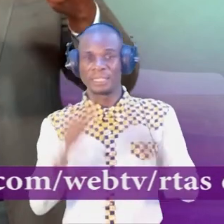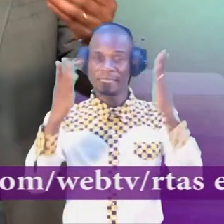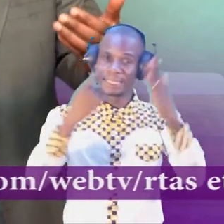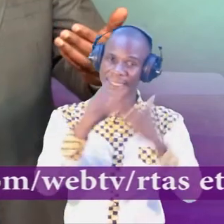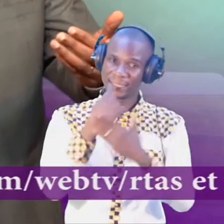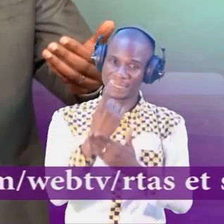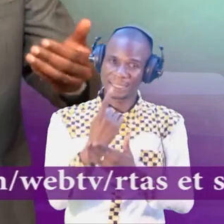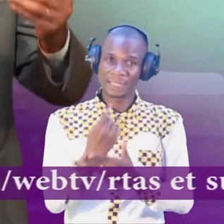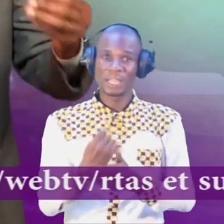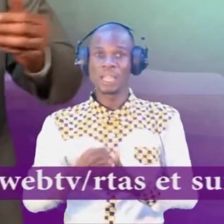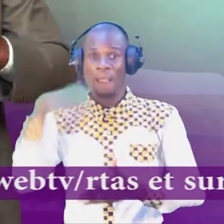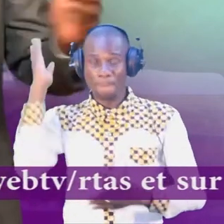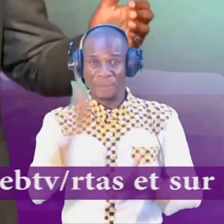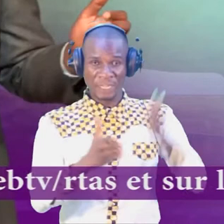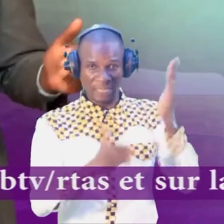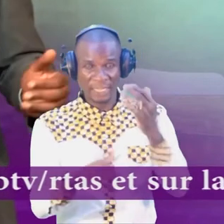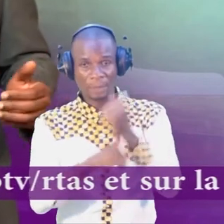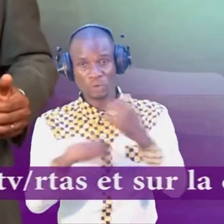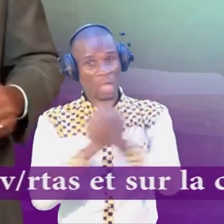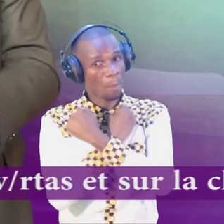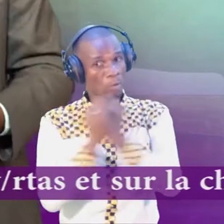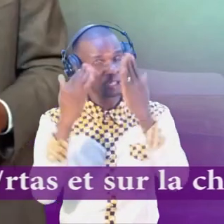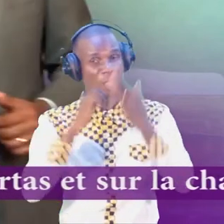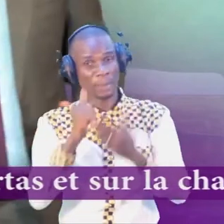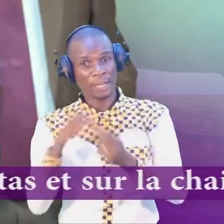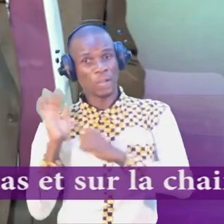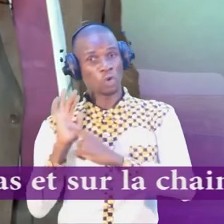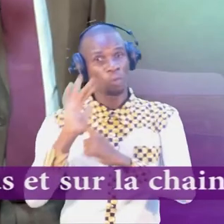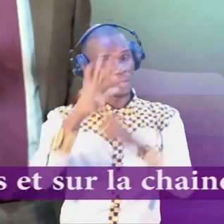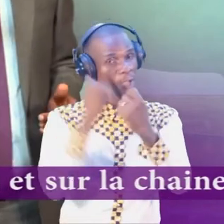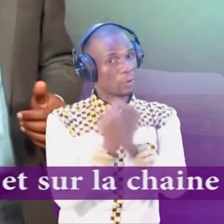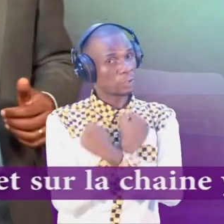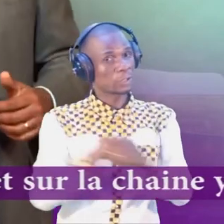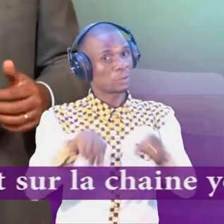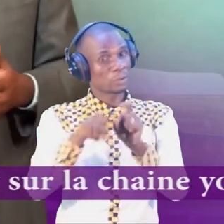ni Mungu anayejua kutenganisha maneno ya kiroho.